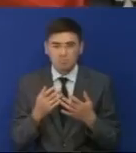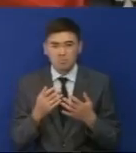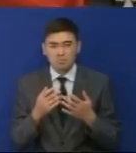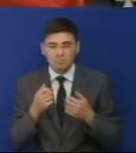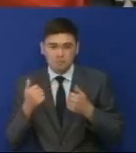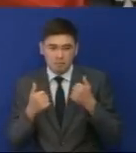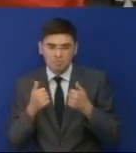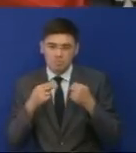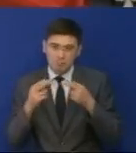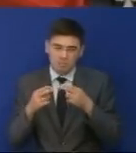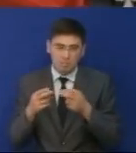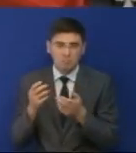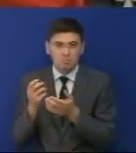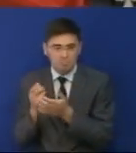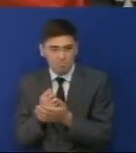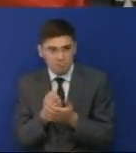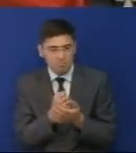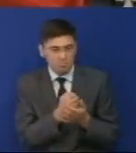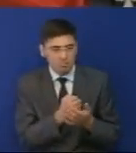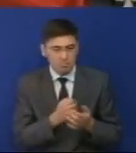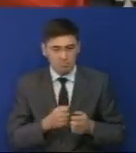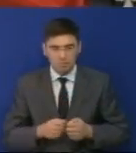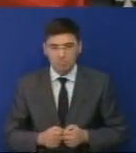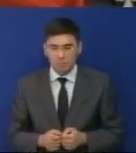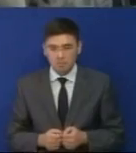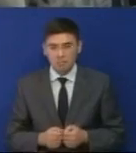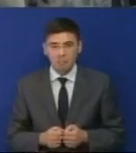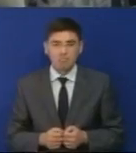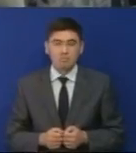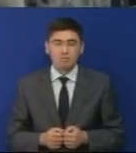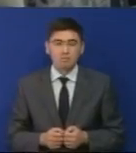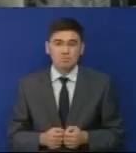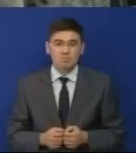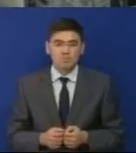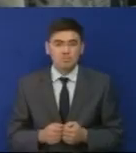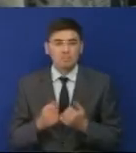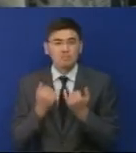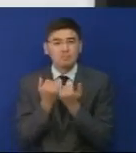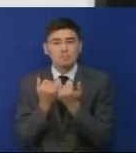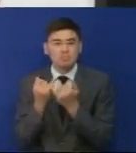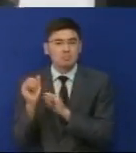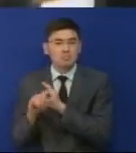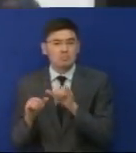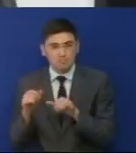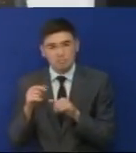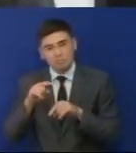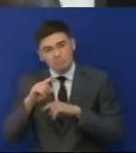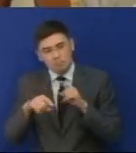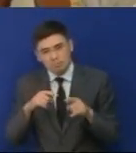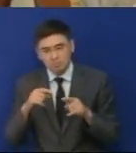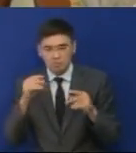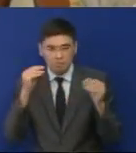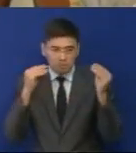соревнования стараемся участвует во всех мероприятиях ходе вечера гости задавали участникам различные вопросы